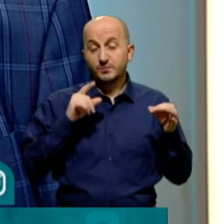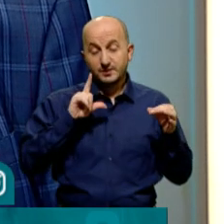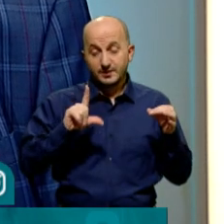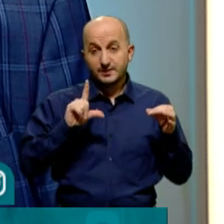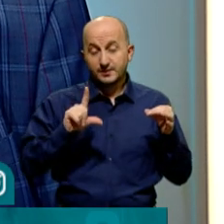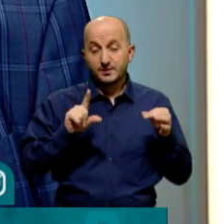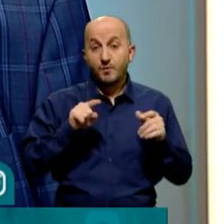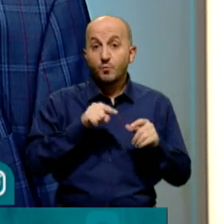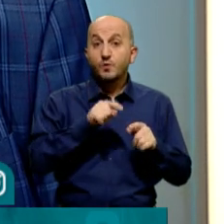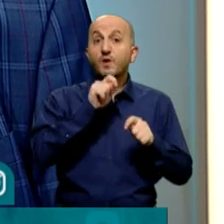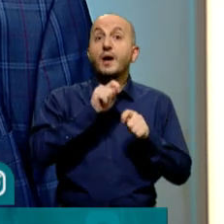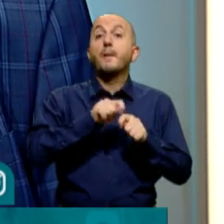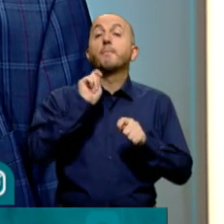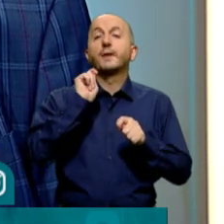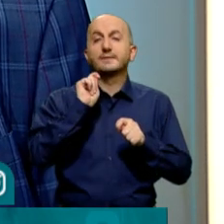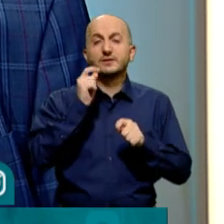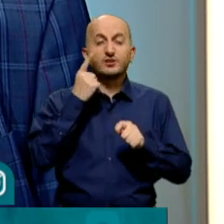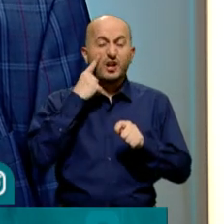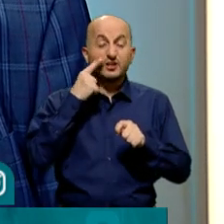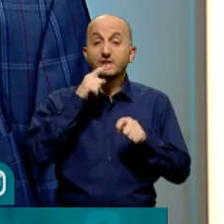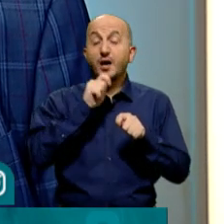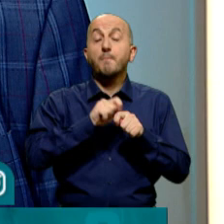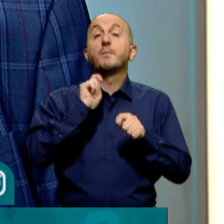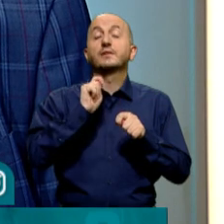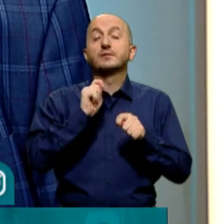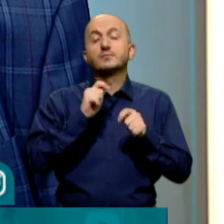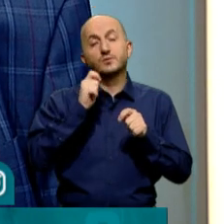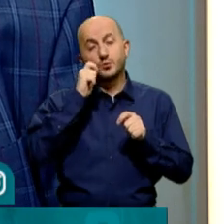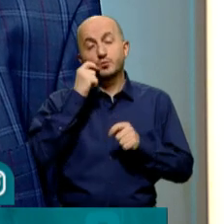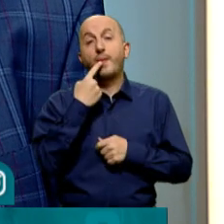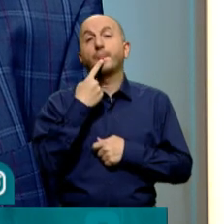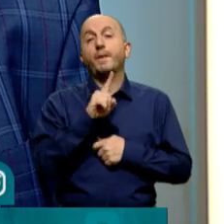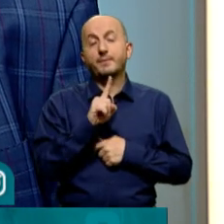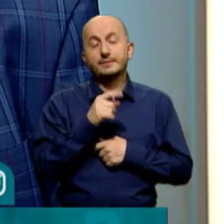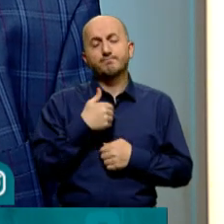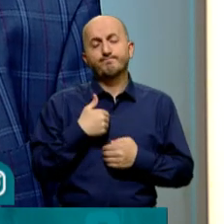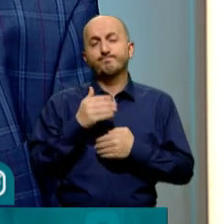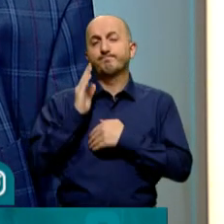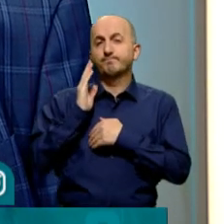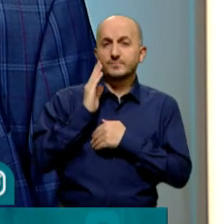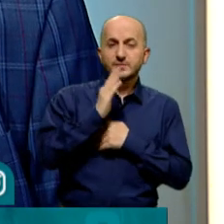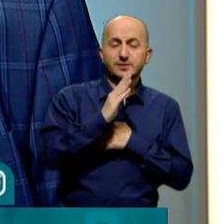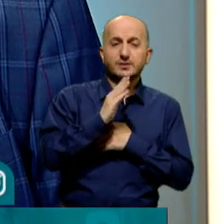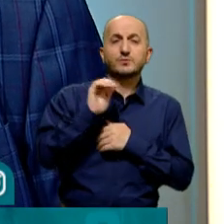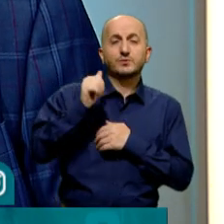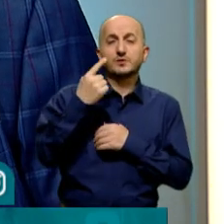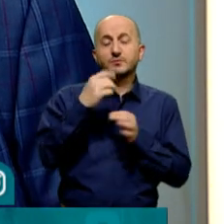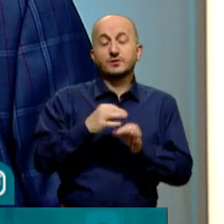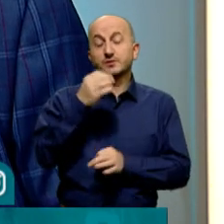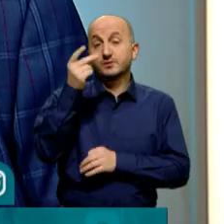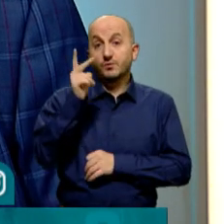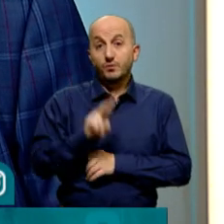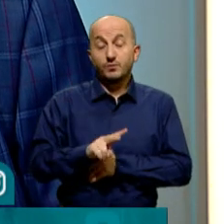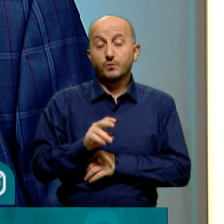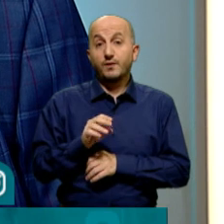gerekir. Bunu yapmadığı müddetçe biz bu insanlara Müslüman demeyiz. Dolayısıyla biz gittik, gittiğimiz günde birisi öldü. Tebliğ